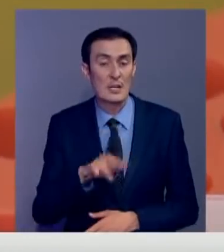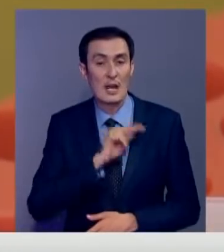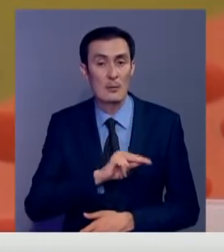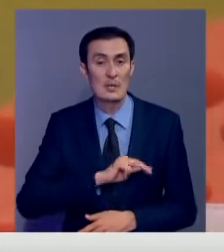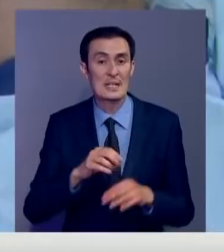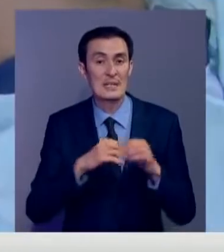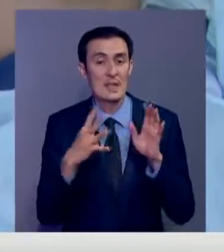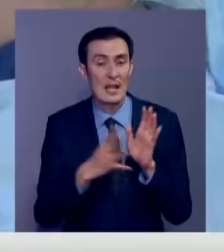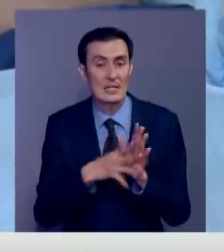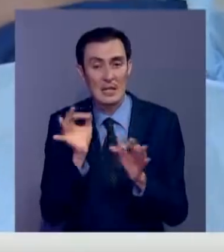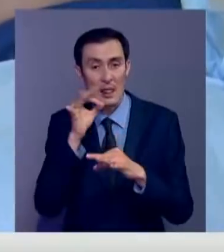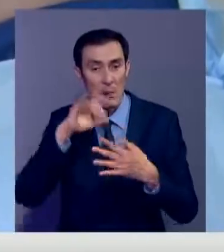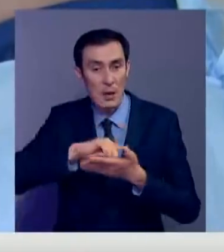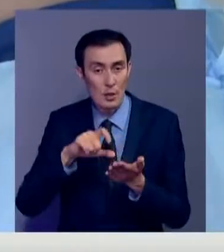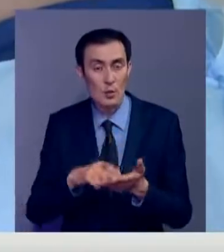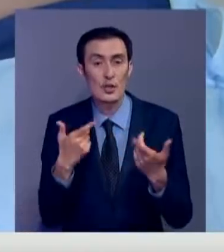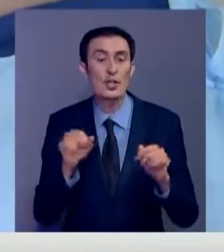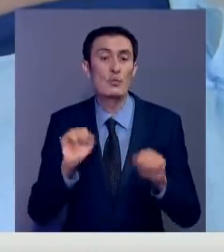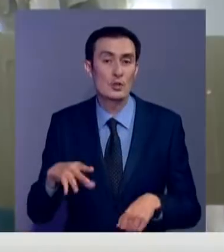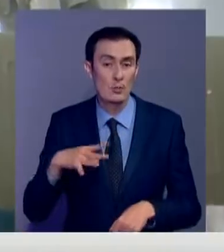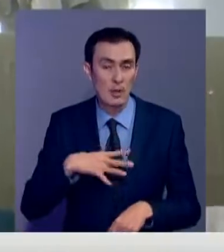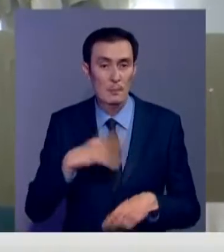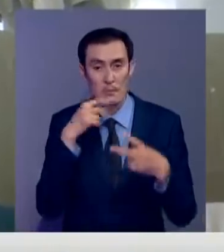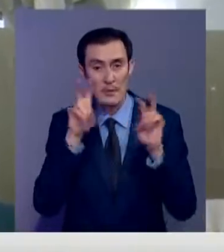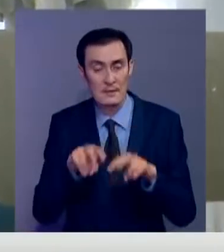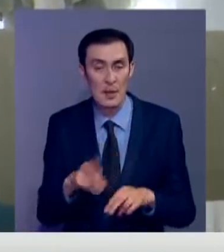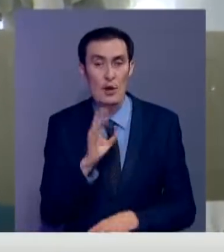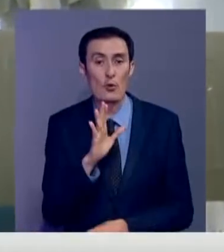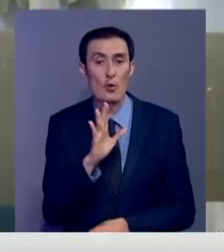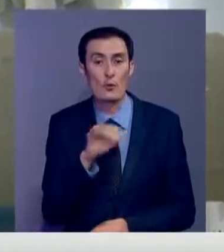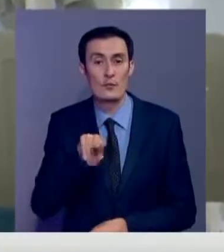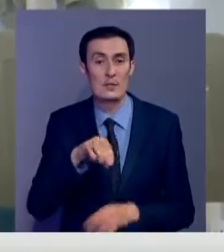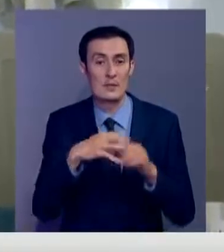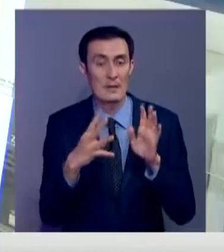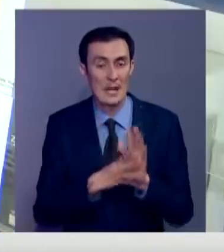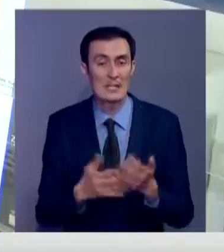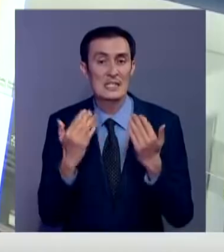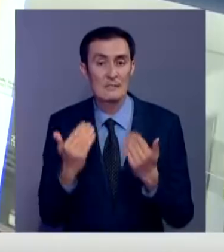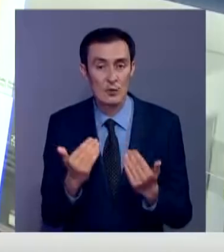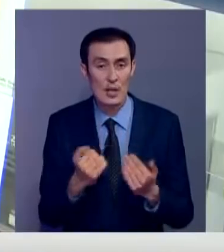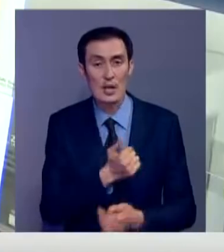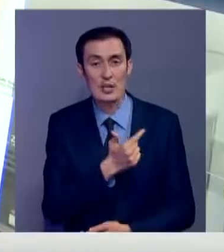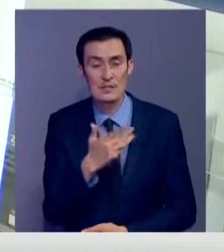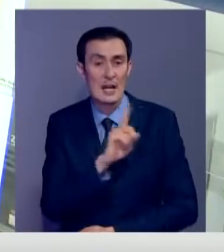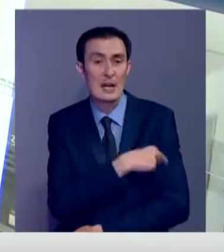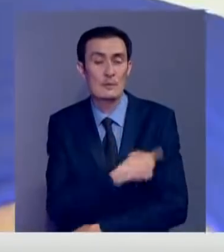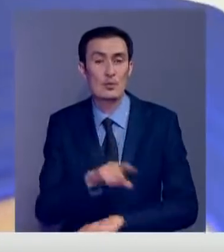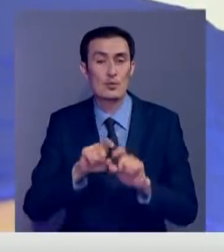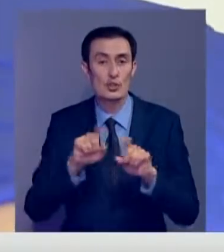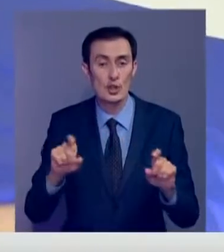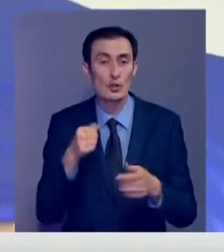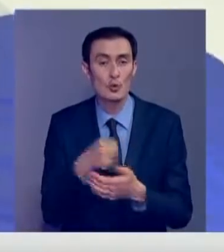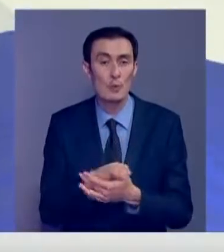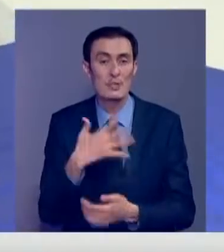работали 19 лабораторий, где можно было пройти тестирование на COVID-19. Сегодня число медучреждений